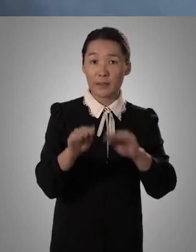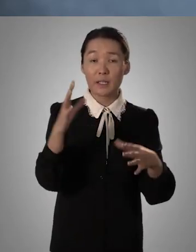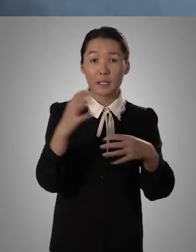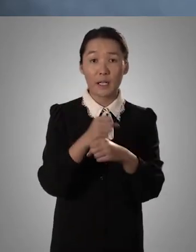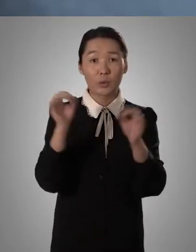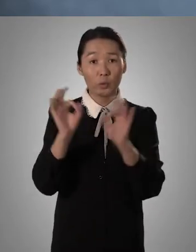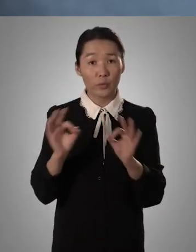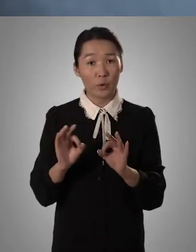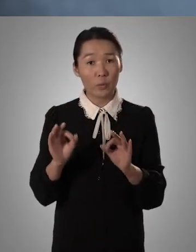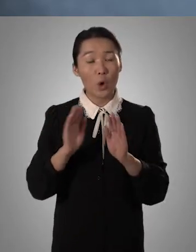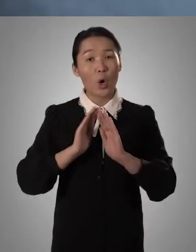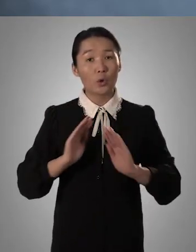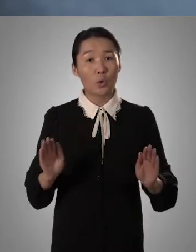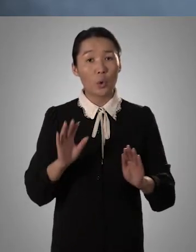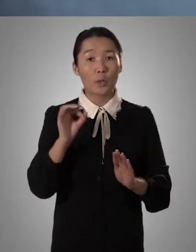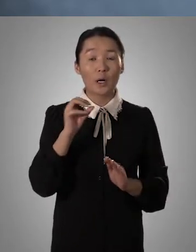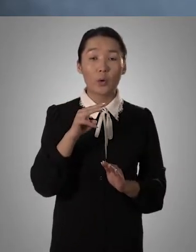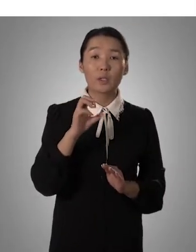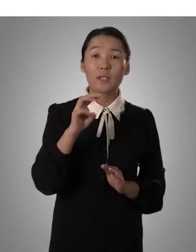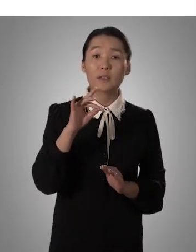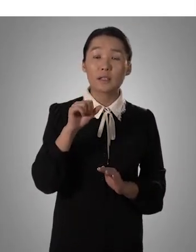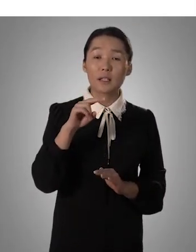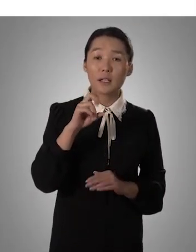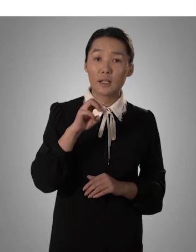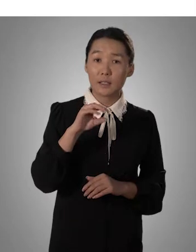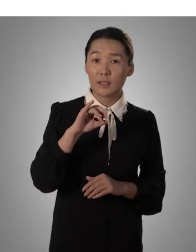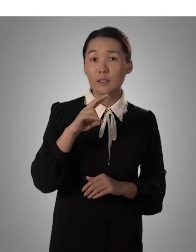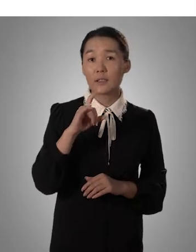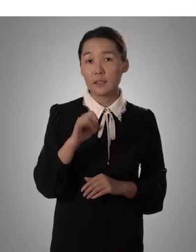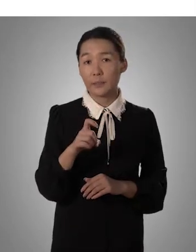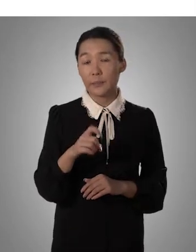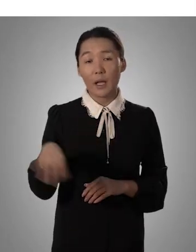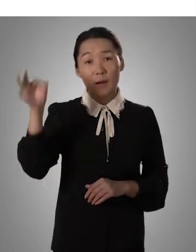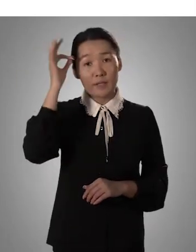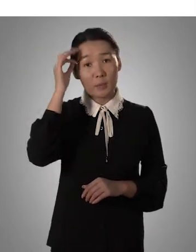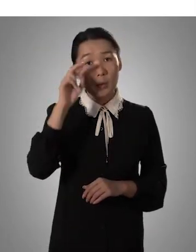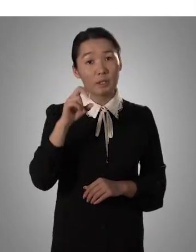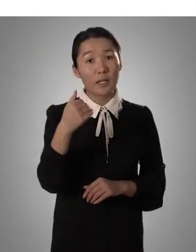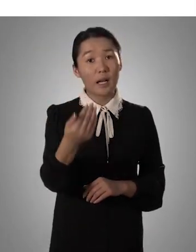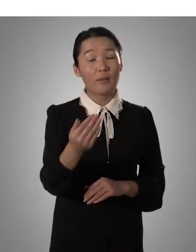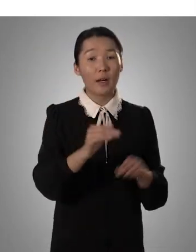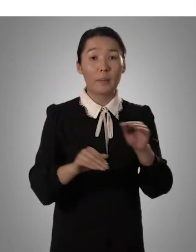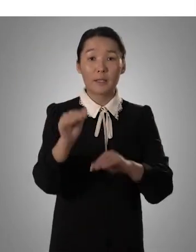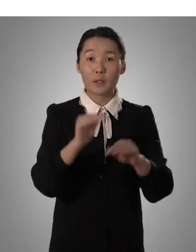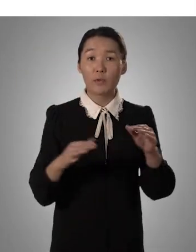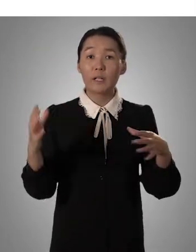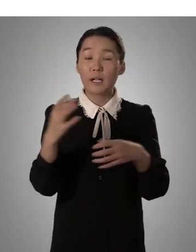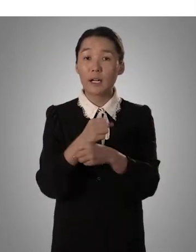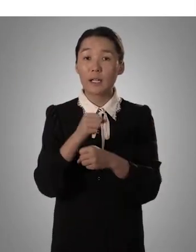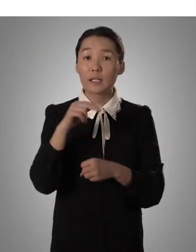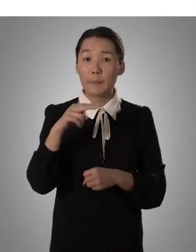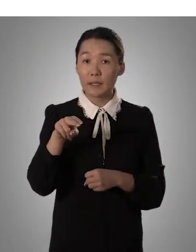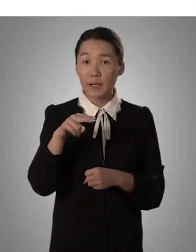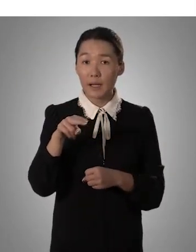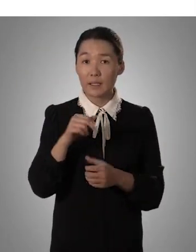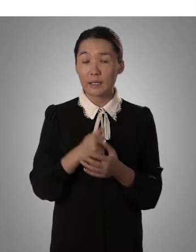только от страдательных вспомните как вы образовывали краткие прилагательные